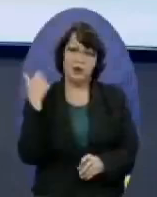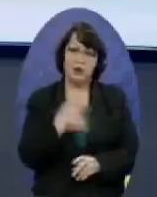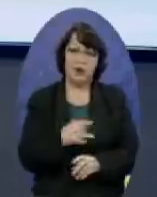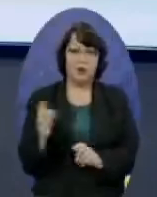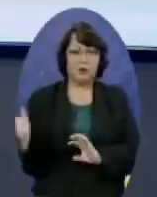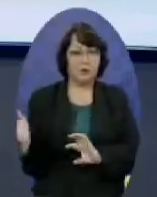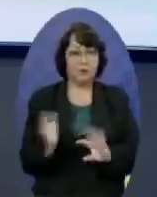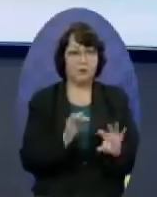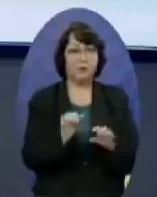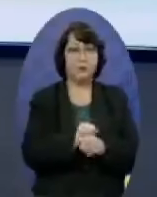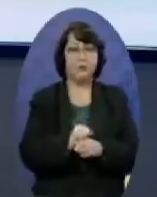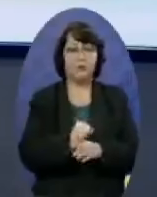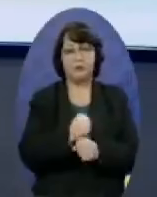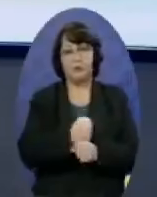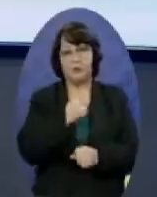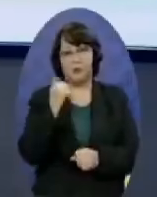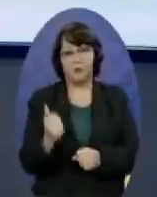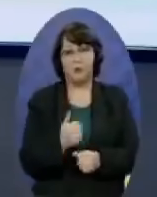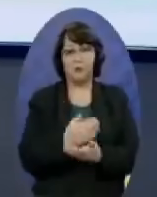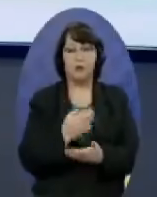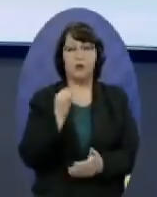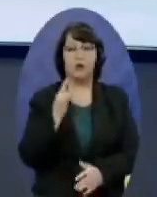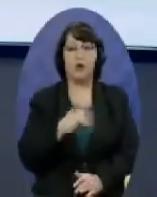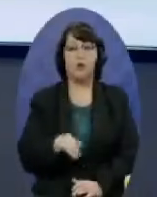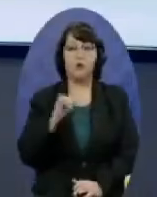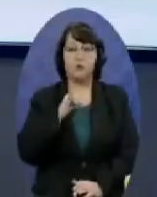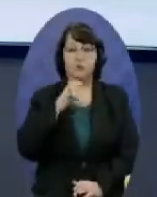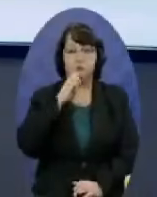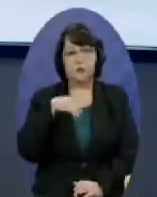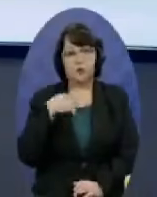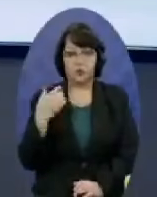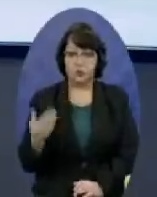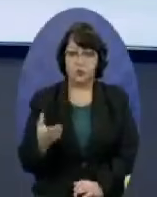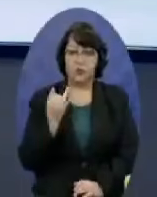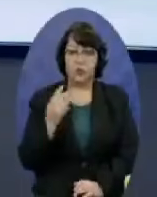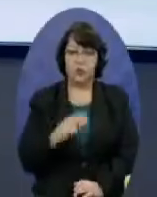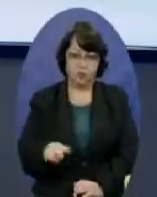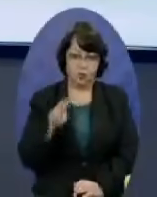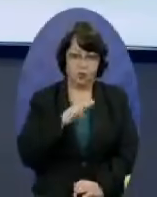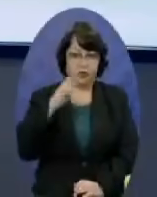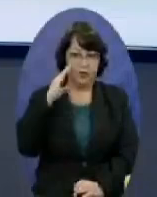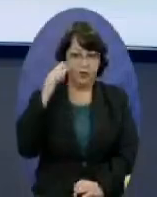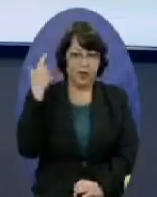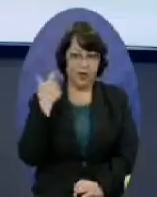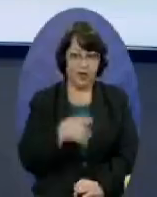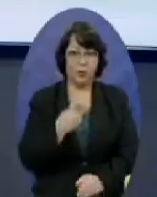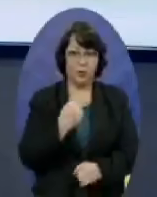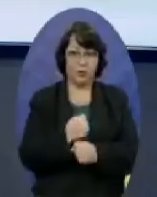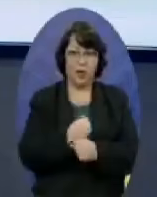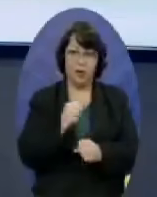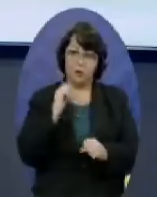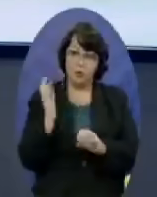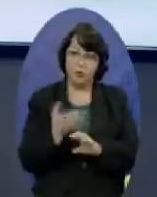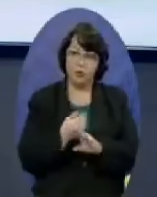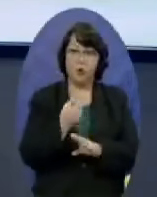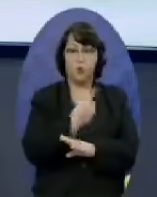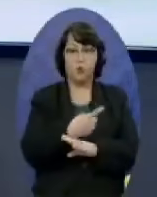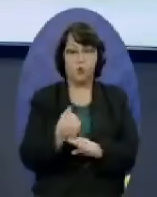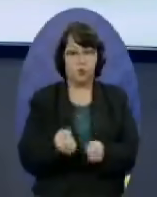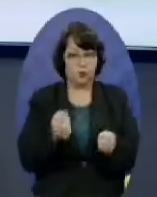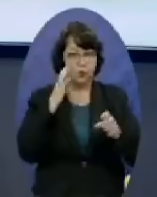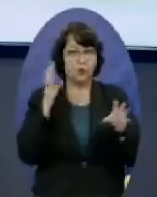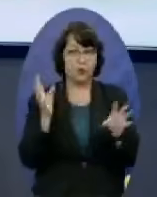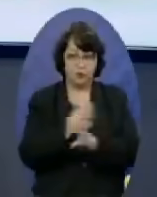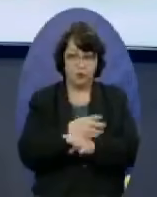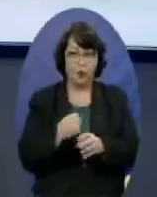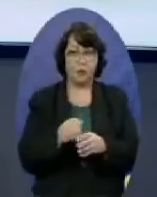бэлтгэл ажлыг хангаж байгаагаа Иракийн талд мэдгдсэн байна. Энэ хүн мэдгэлдээ Иракийн нутгаас цэргээ гаргах ажиллагааг аюулгүй үр дүнтэйгээр зохион